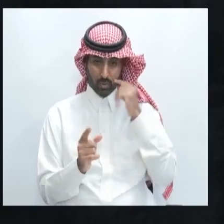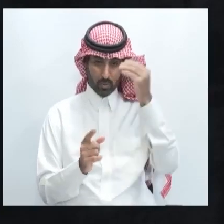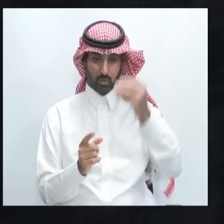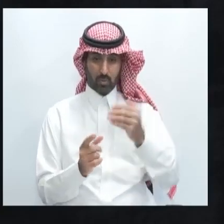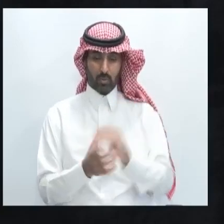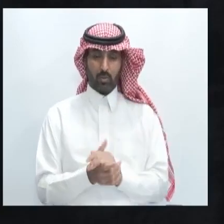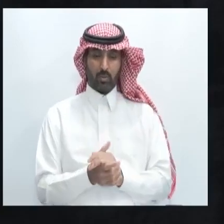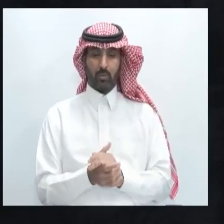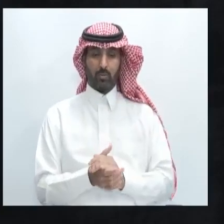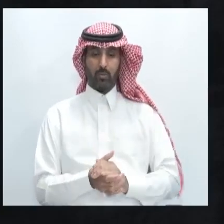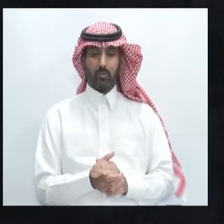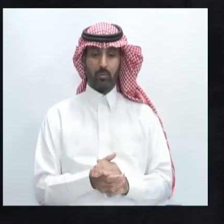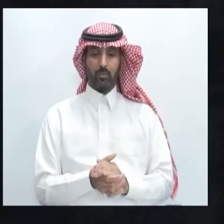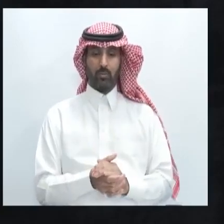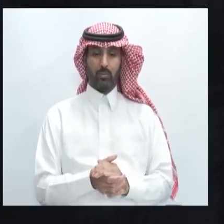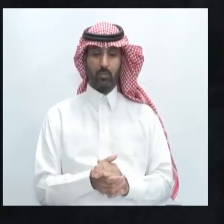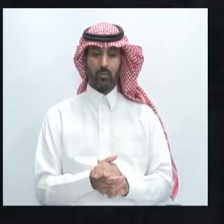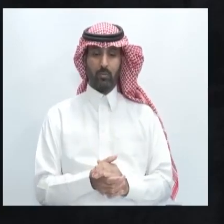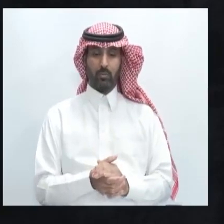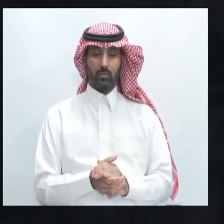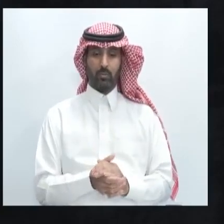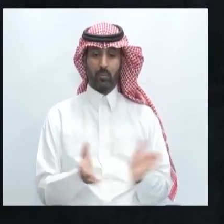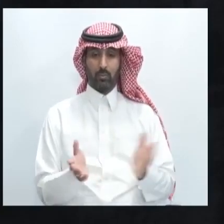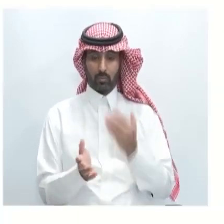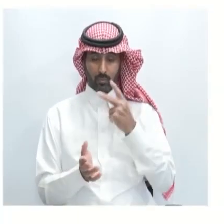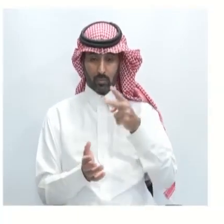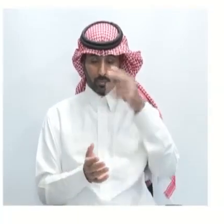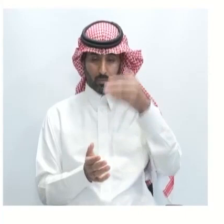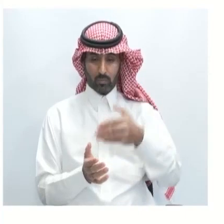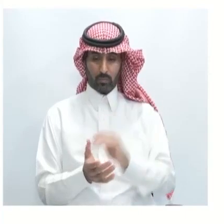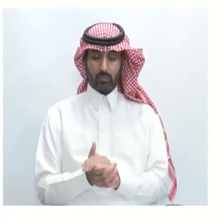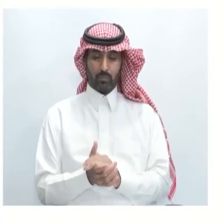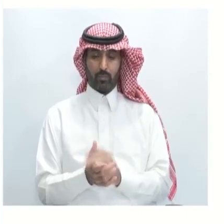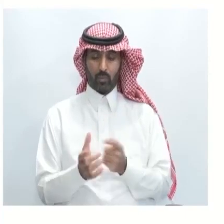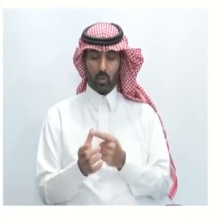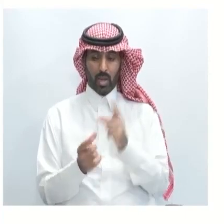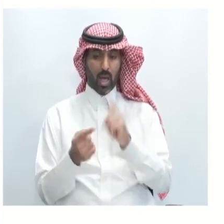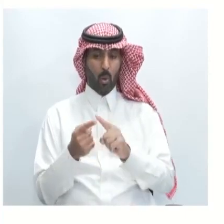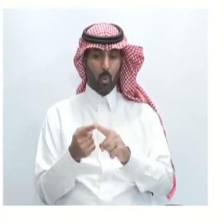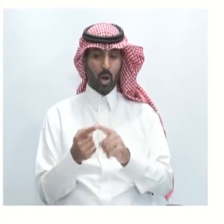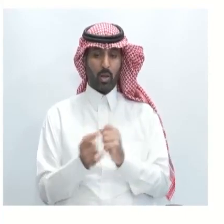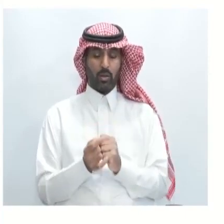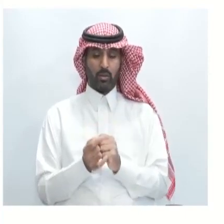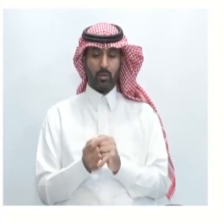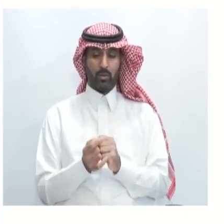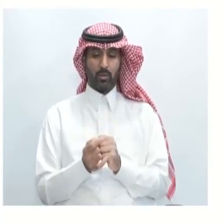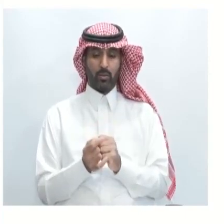الصوره بشكل جلي باذن الله تعالى دعونا ننظر للنوع الاول مثلا